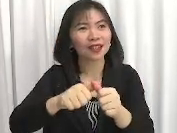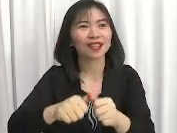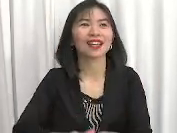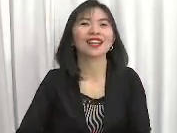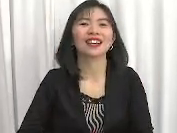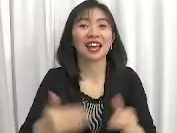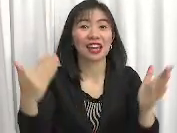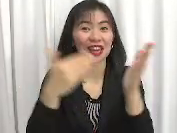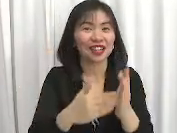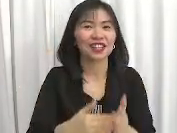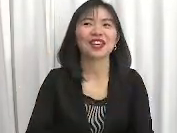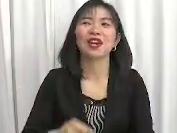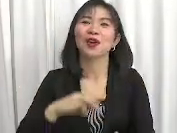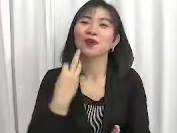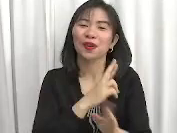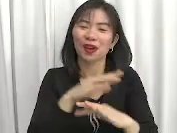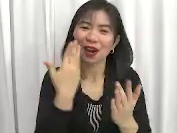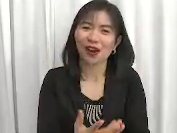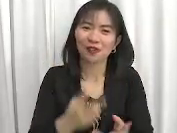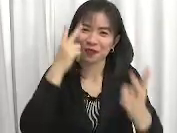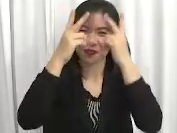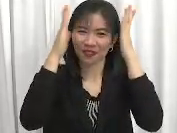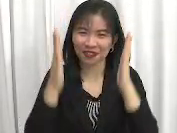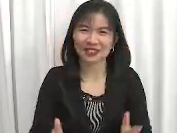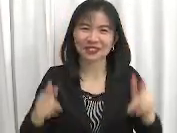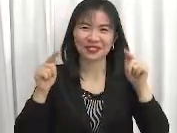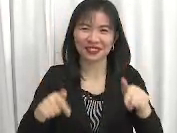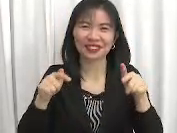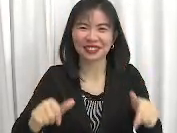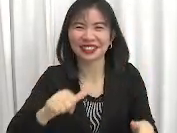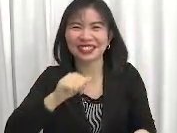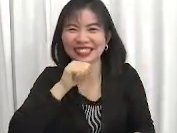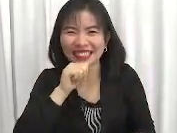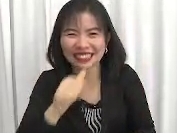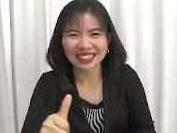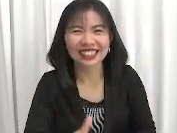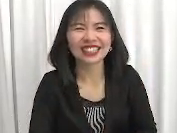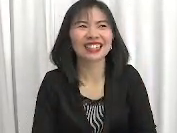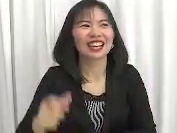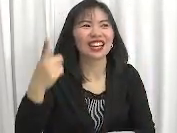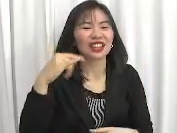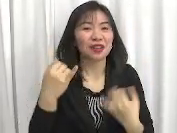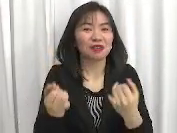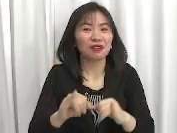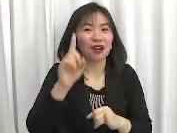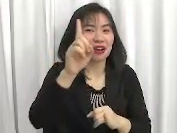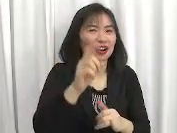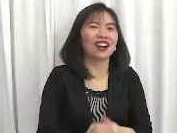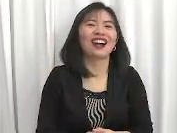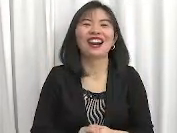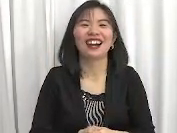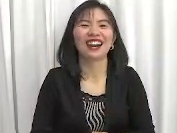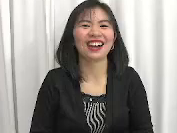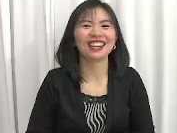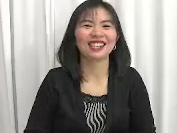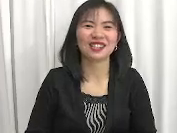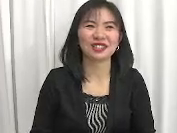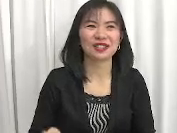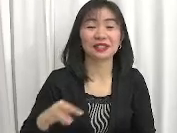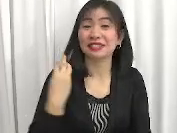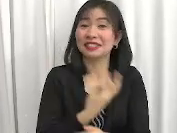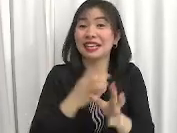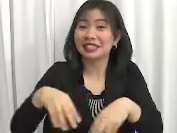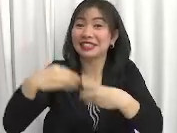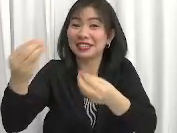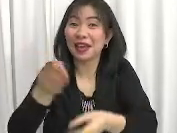tayo rito. Akala ko tayo ni yung host eh. Huwag mo kalilimutan. Ay, ganun ba? Pinahiram lang tayo ng oras dito. Baka